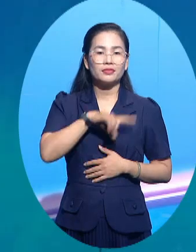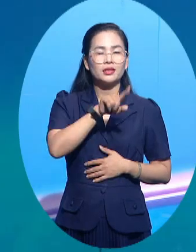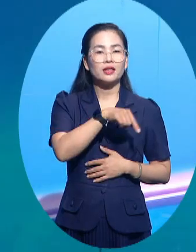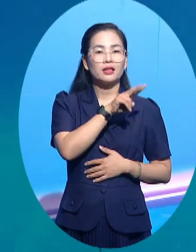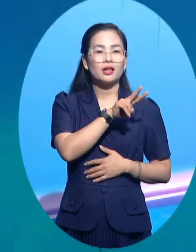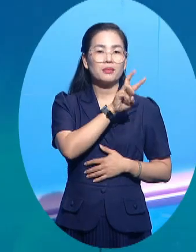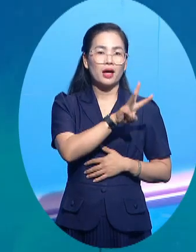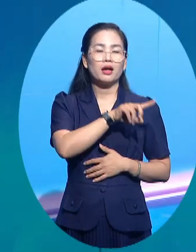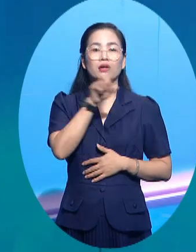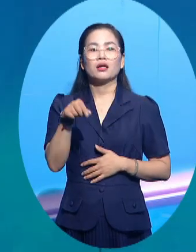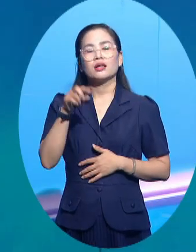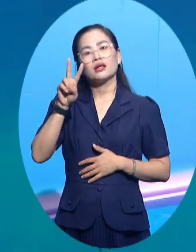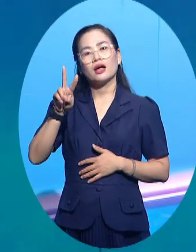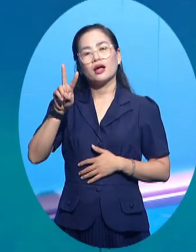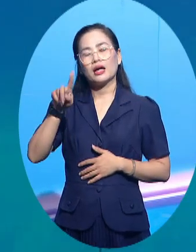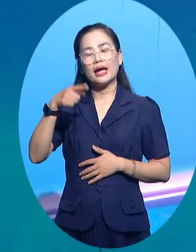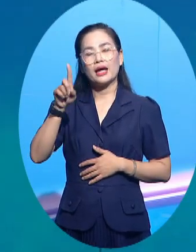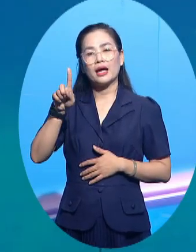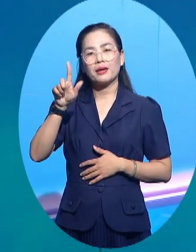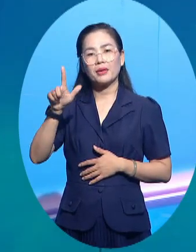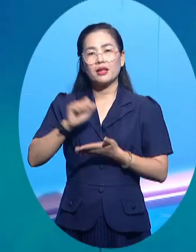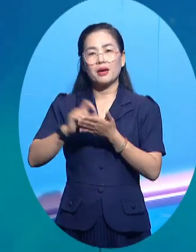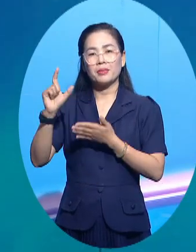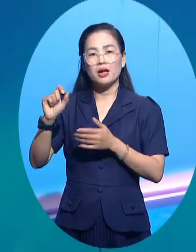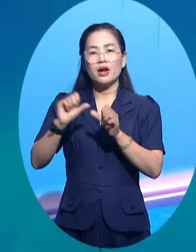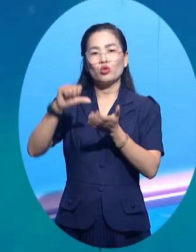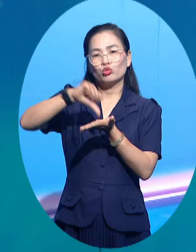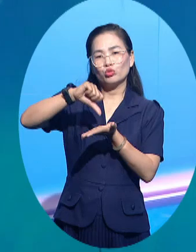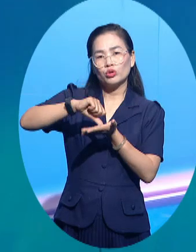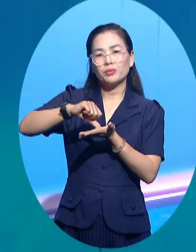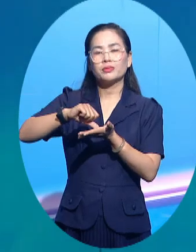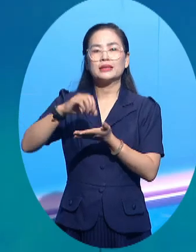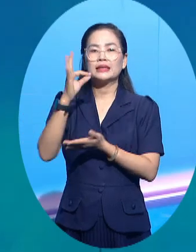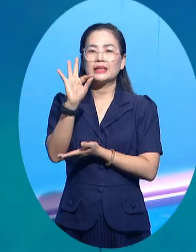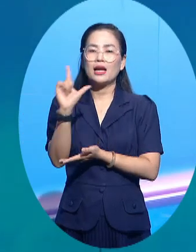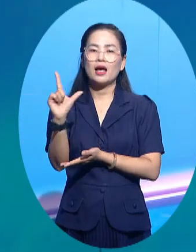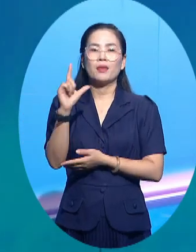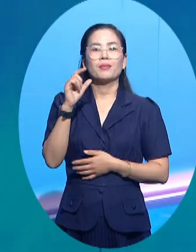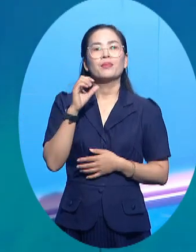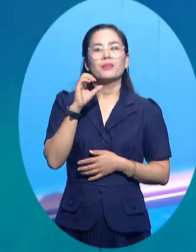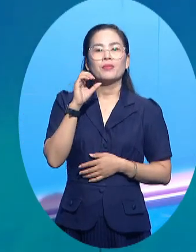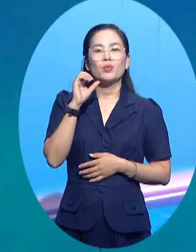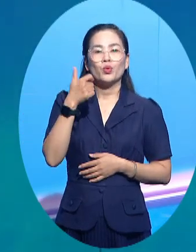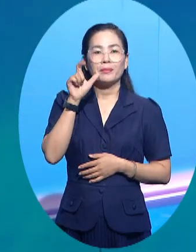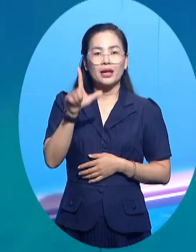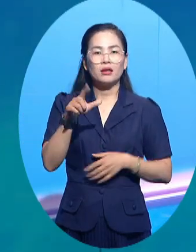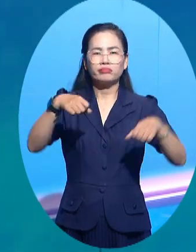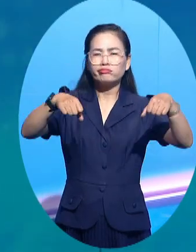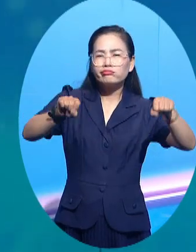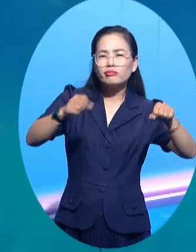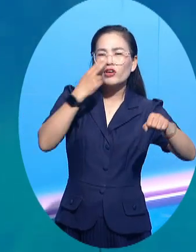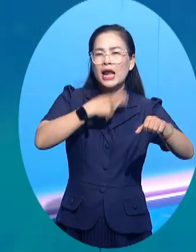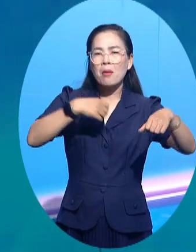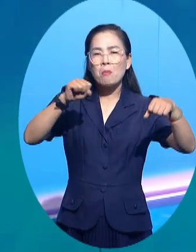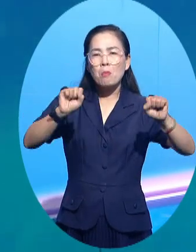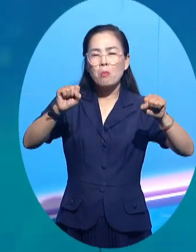từ ngày 23 đến ngày 27 tháng 10 tại trung tâm hội chợ và triển lãm Sài Gòn Quận 7 sẽ diễn ra triển lãm Viet Nam motor show 2024 với chủ